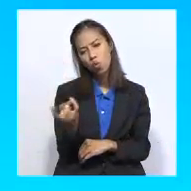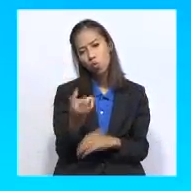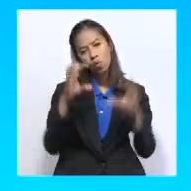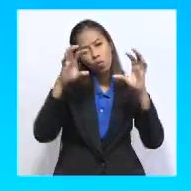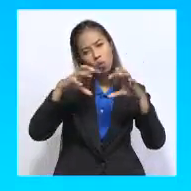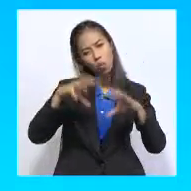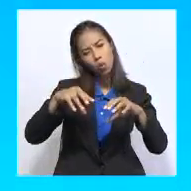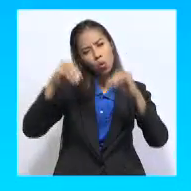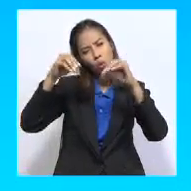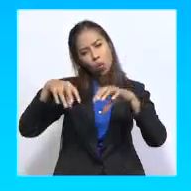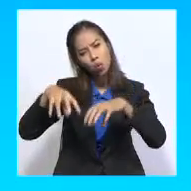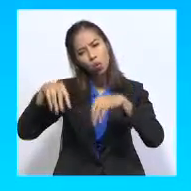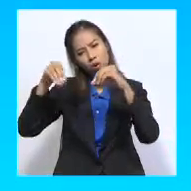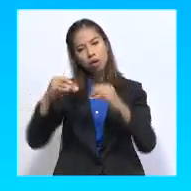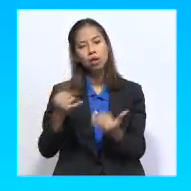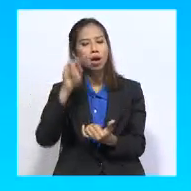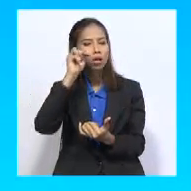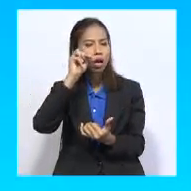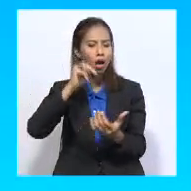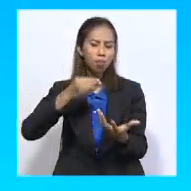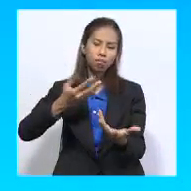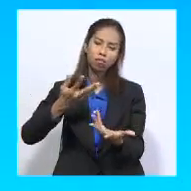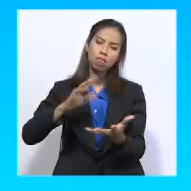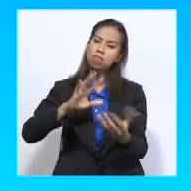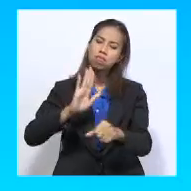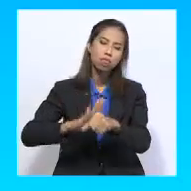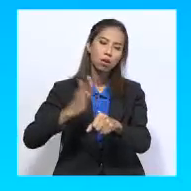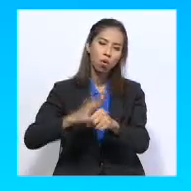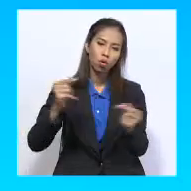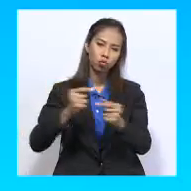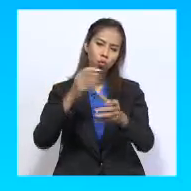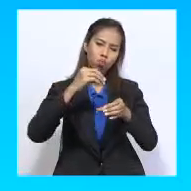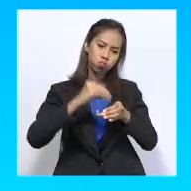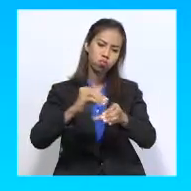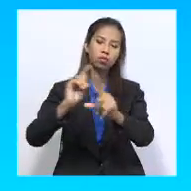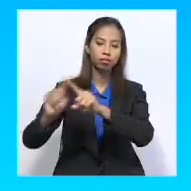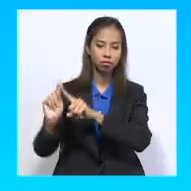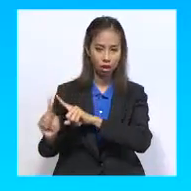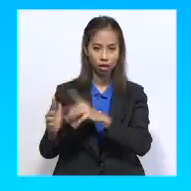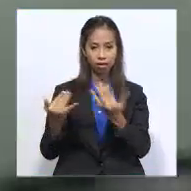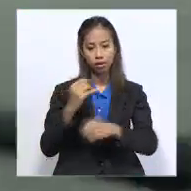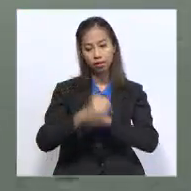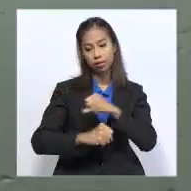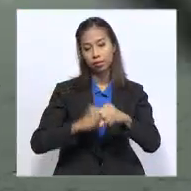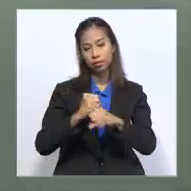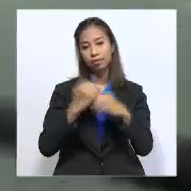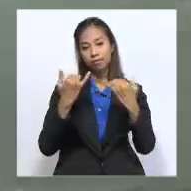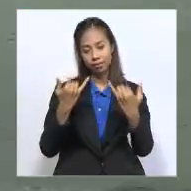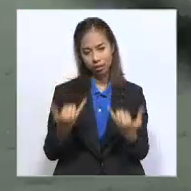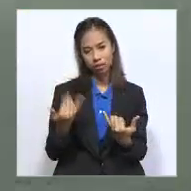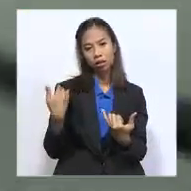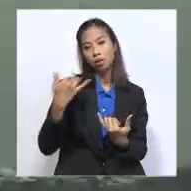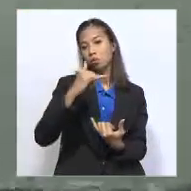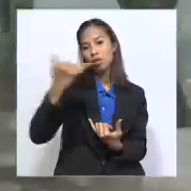ไม่สม่ำเสมอก็อาจจะทำให้มีน้ำไม่เพียงพอโดยเฉพาะในเขตชลประทานค่ะสำหรับปีนี้ก็คาดว่าอาจจะมีพายุเ